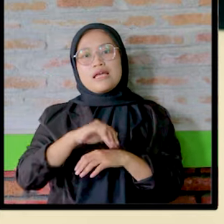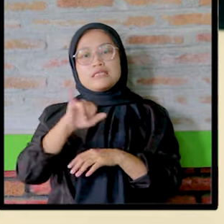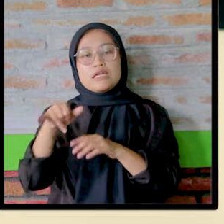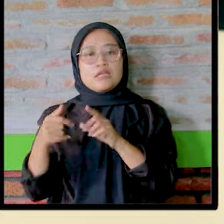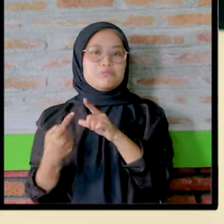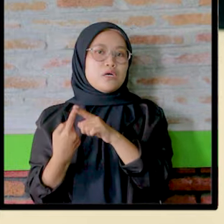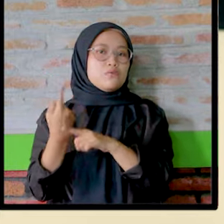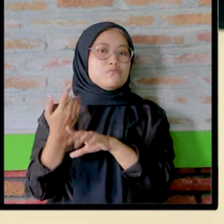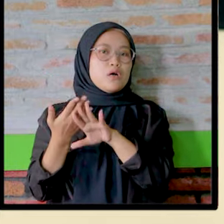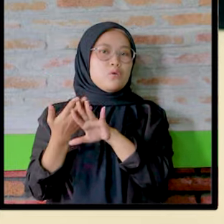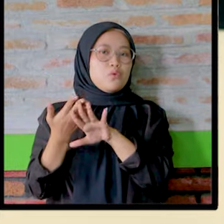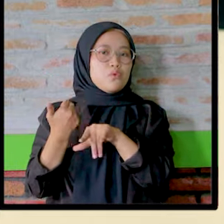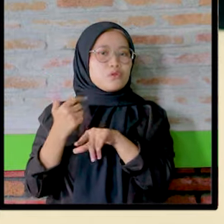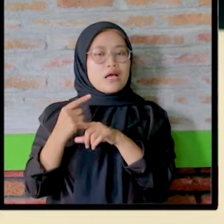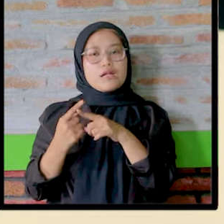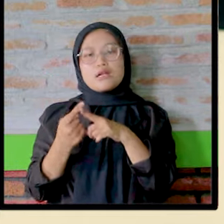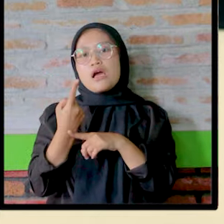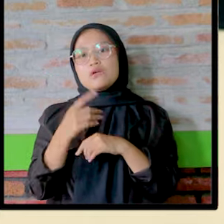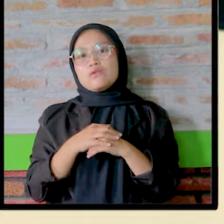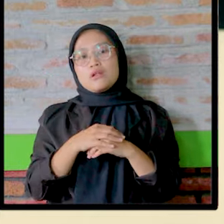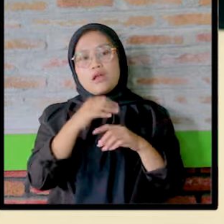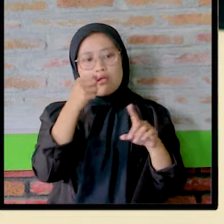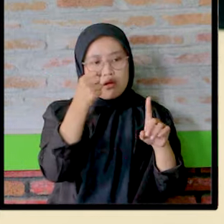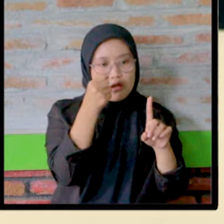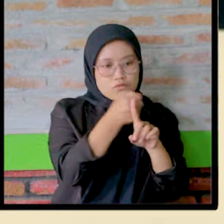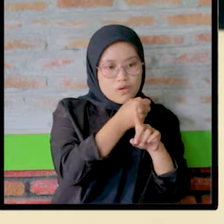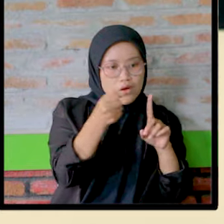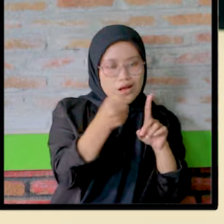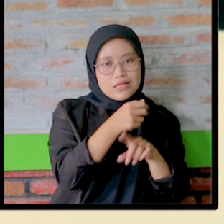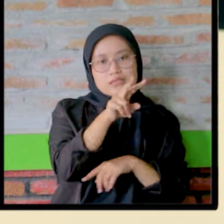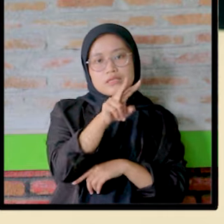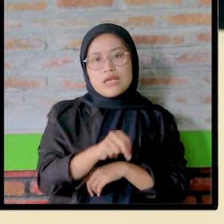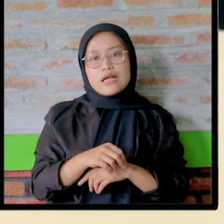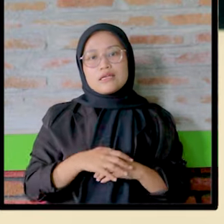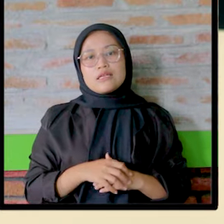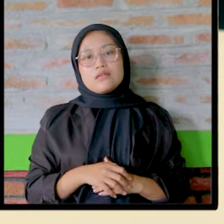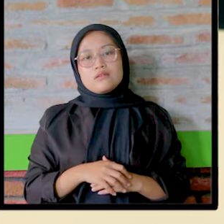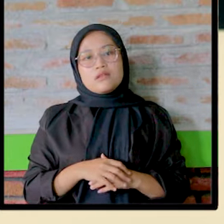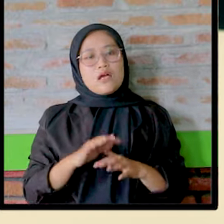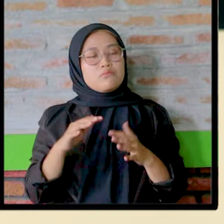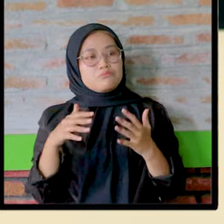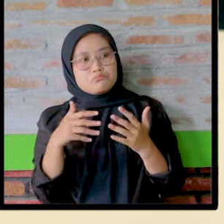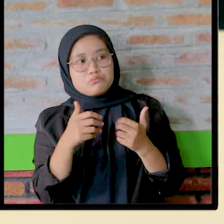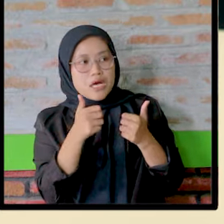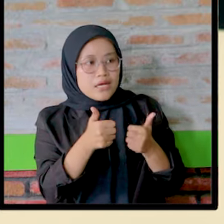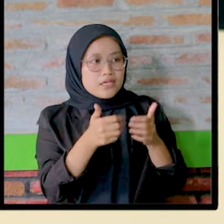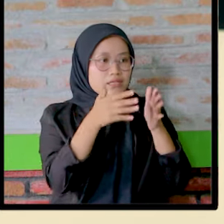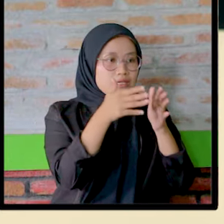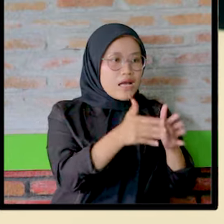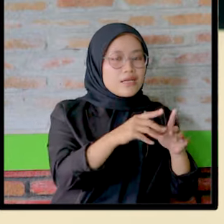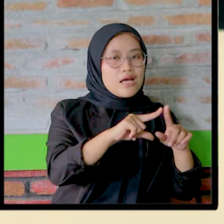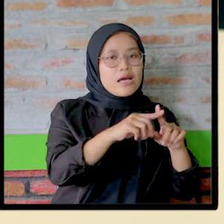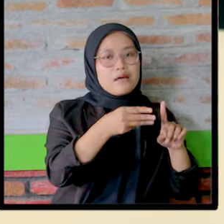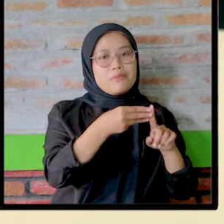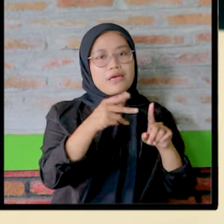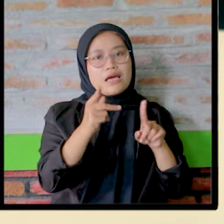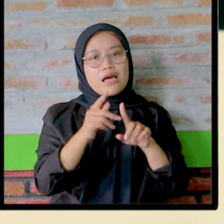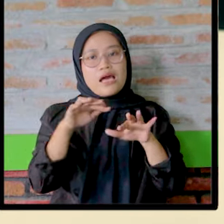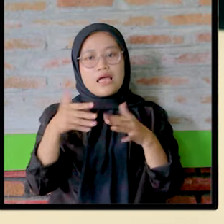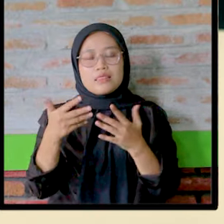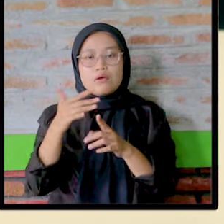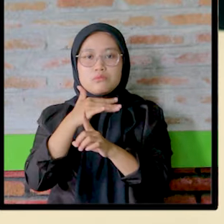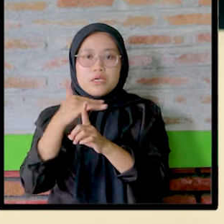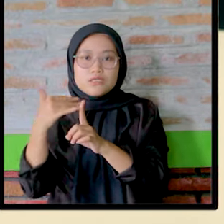awal mengadvokasi lagi Dir an abhnya ya Bu ya di baik di ranah aph di ranah masyarakat